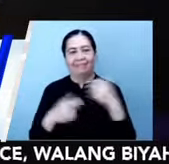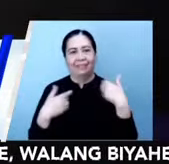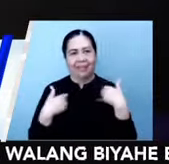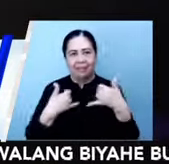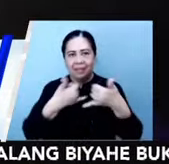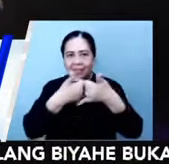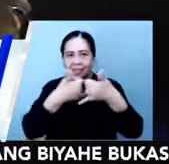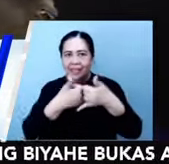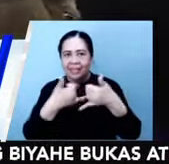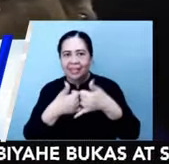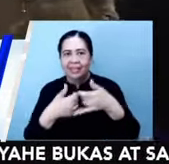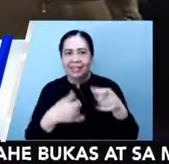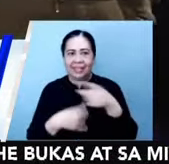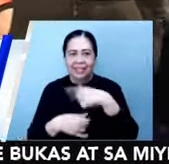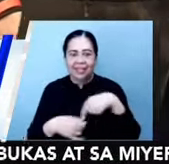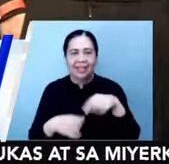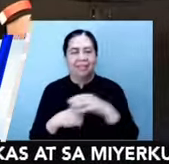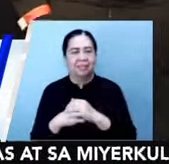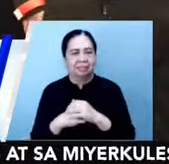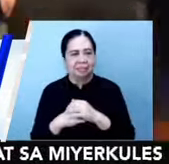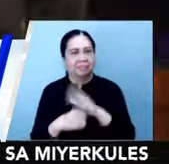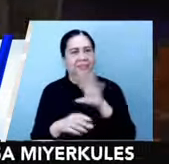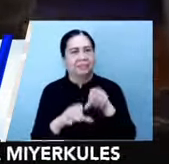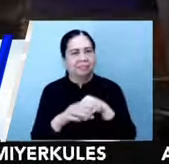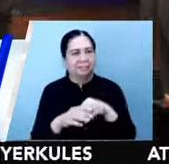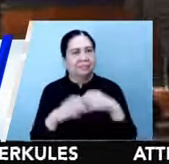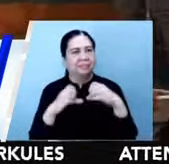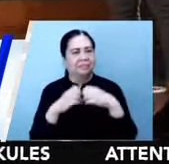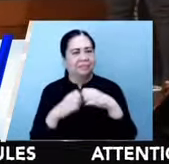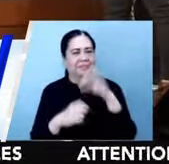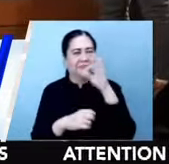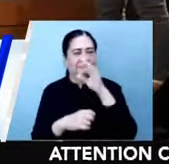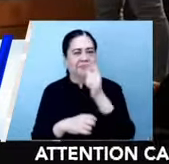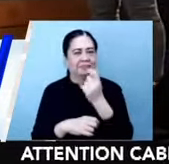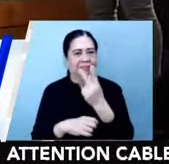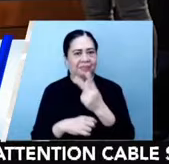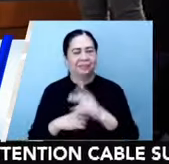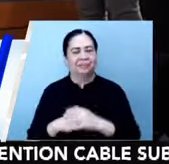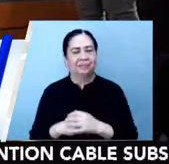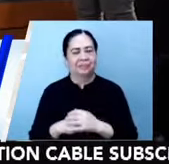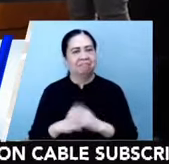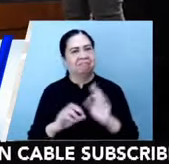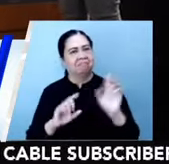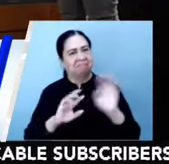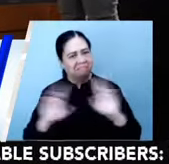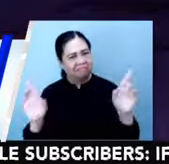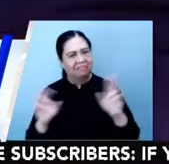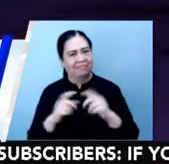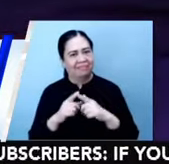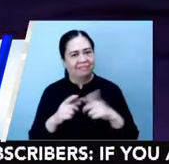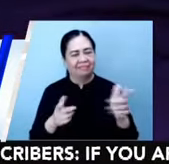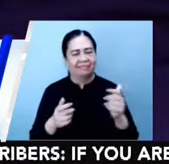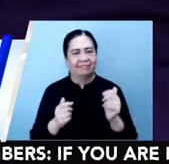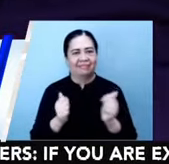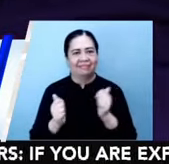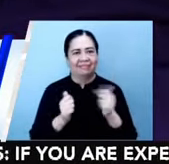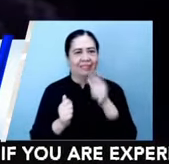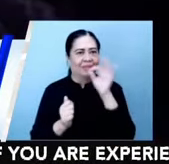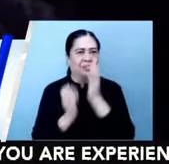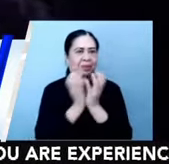sponsors sa nakabilang ang GMA Pinoy TV. G rin sa pagpapasaya ang ilang front acts mula sa Filipino community sa